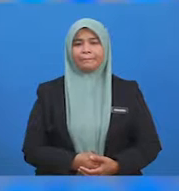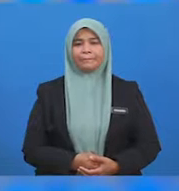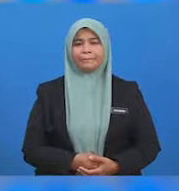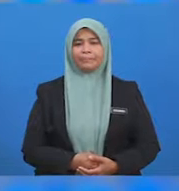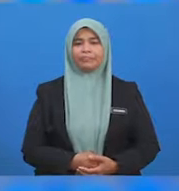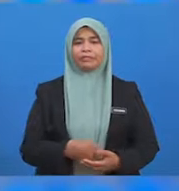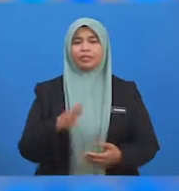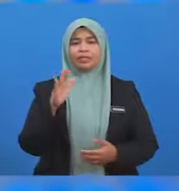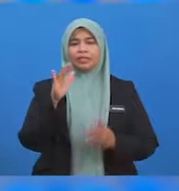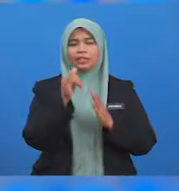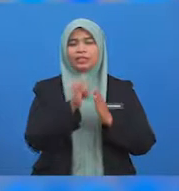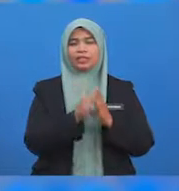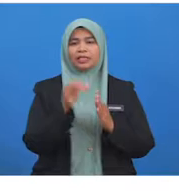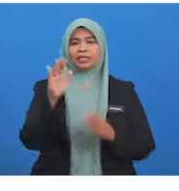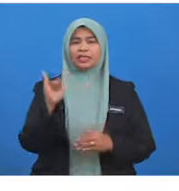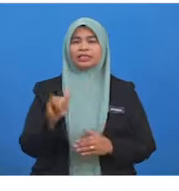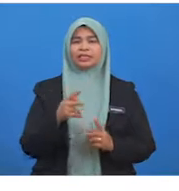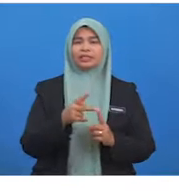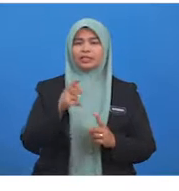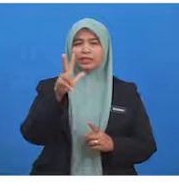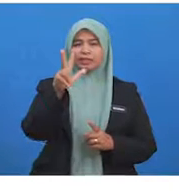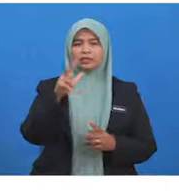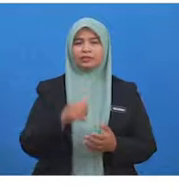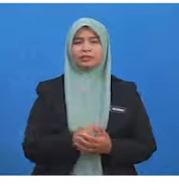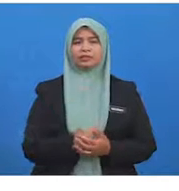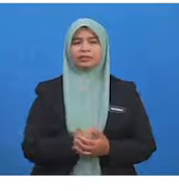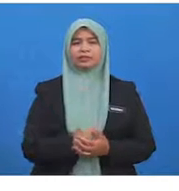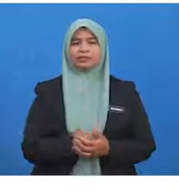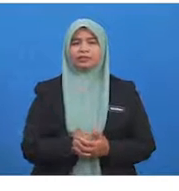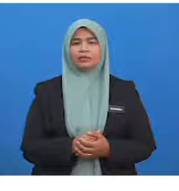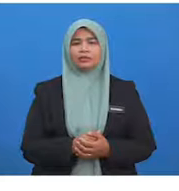Mangsa bunuh adalah terpelihara darahnya